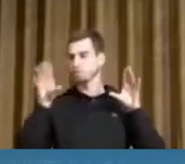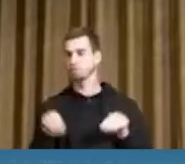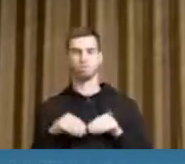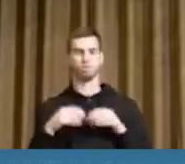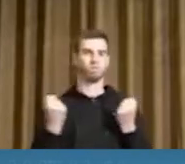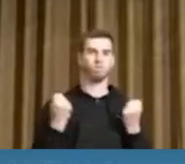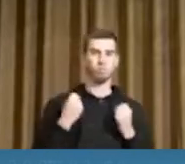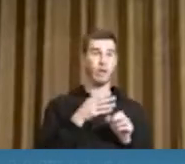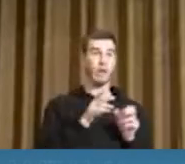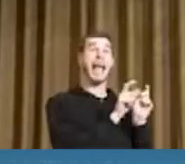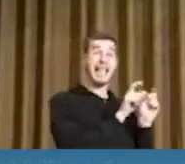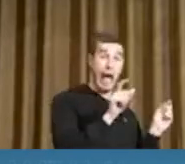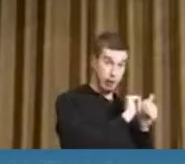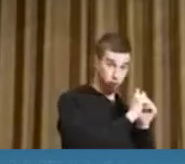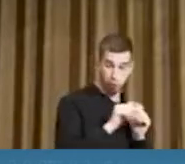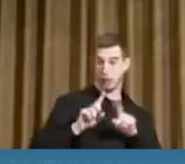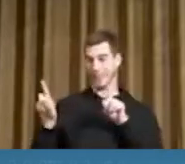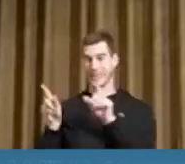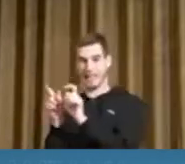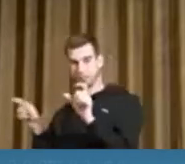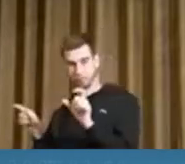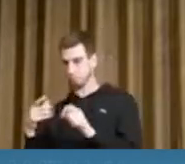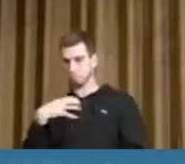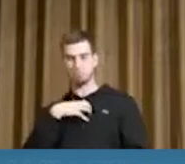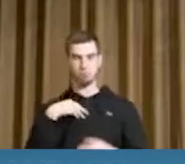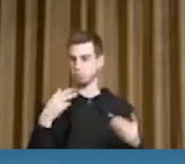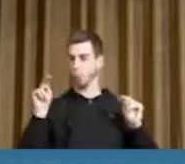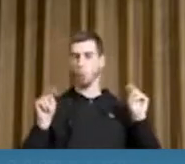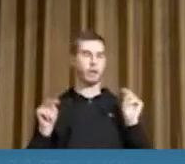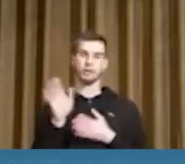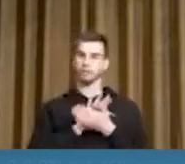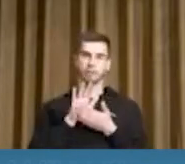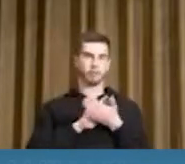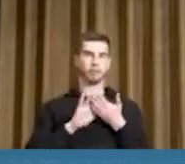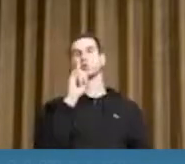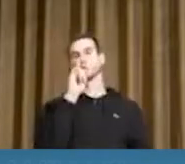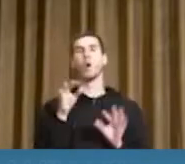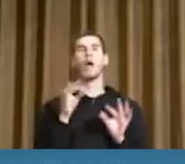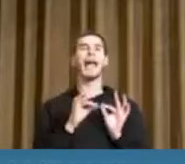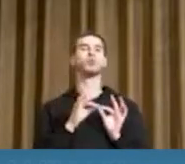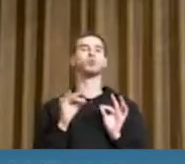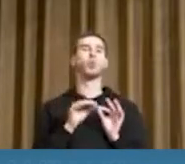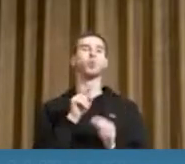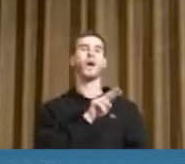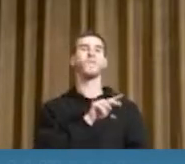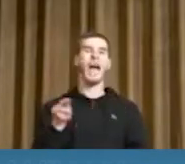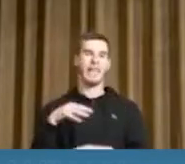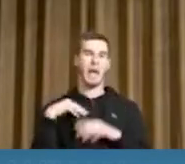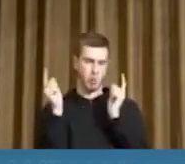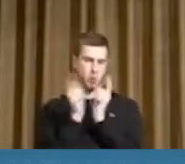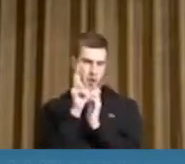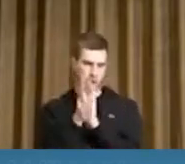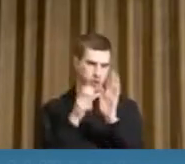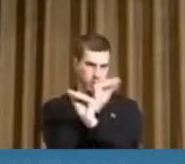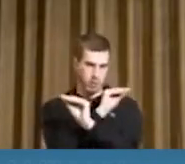den Kader und Nicht-Kader war aber bei den Erkrankten kein Unterschied. Das Einzige, auch bei den Entzündungsvariablen, muss ich noch kurz erwähnen,